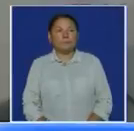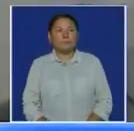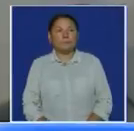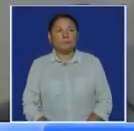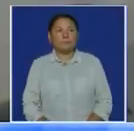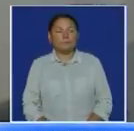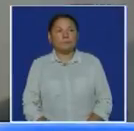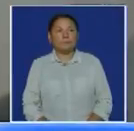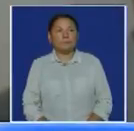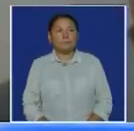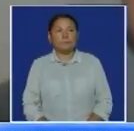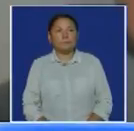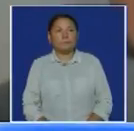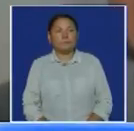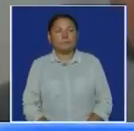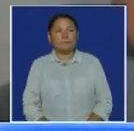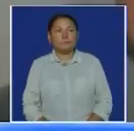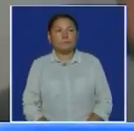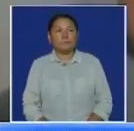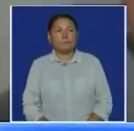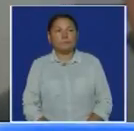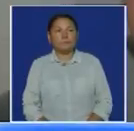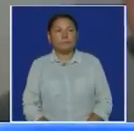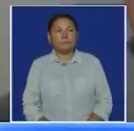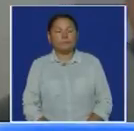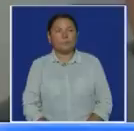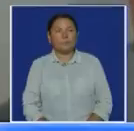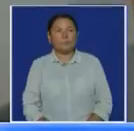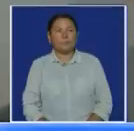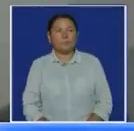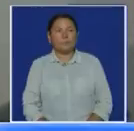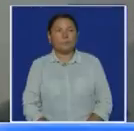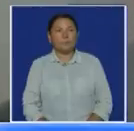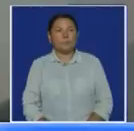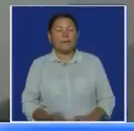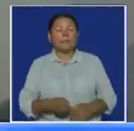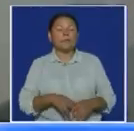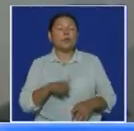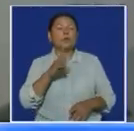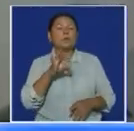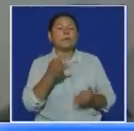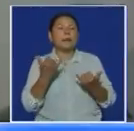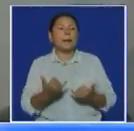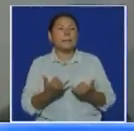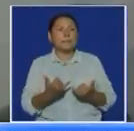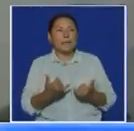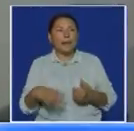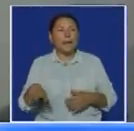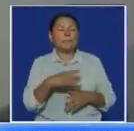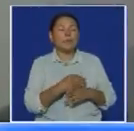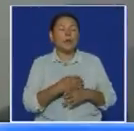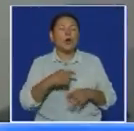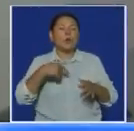Бұл кезінде колледж бұтқыл Маңғыстау түбегіне, тек қана Маңғыстау түбегі емес, бұтқыл қазіргі Есенгіні қамтитын, соның